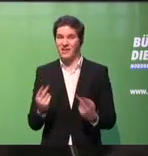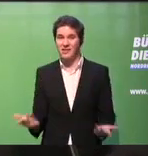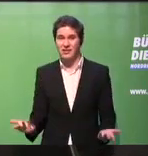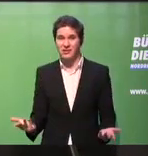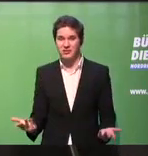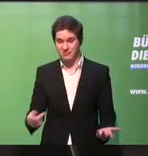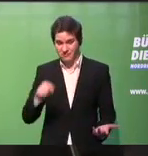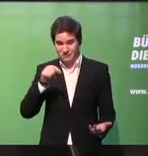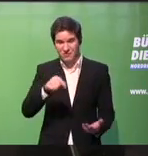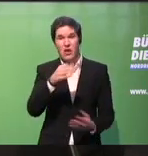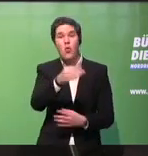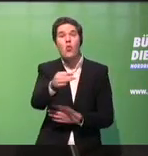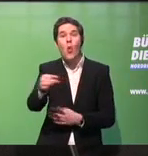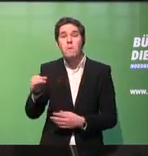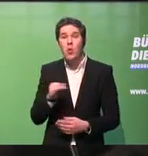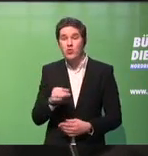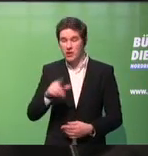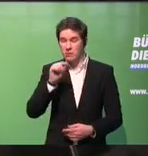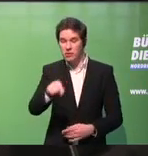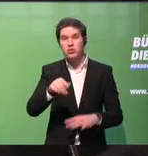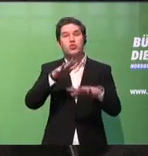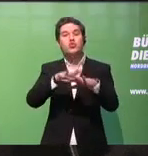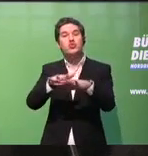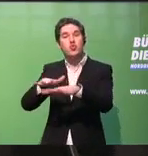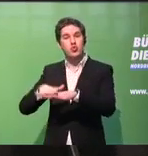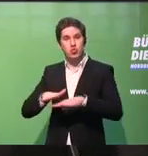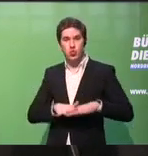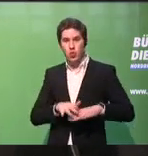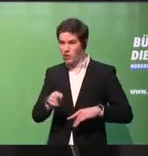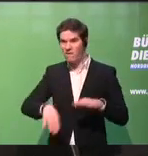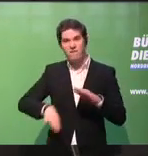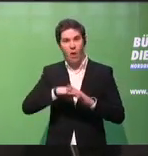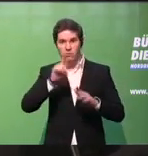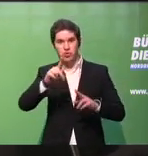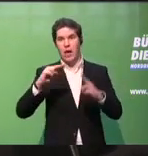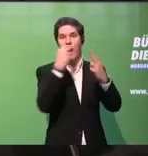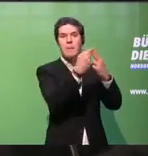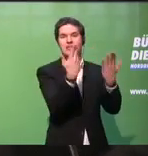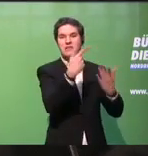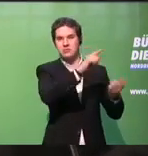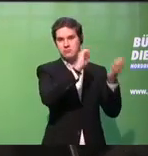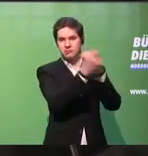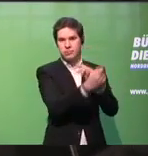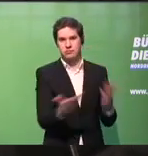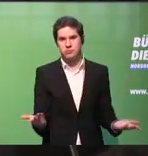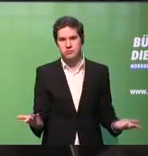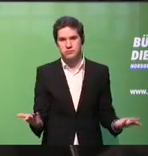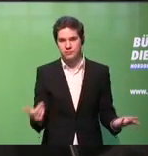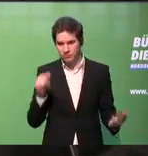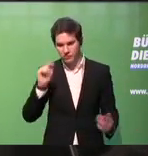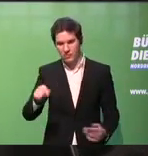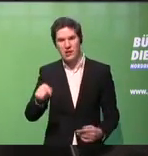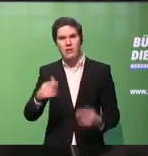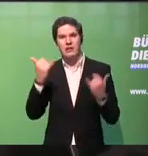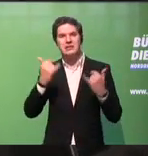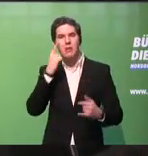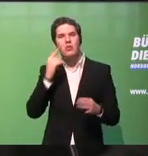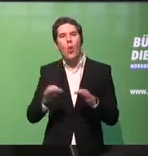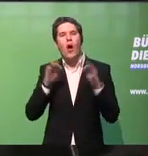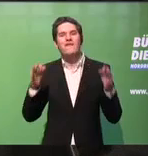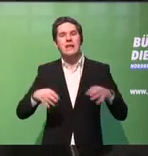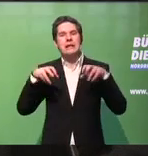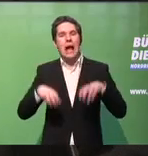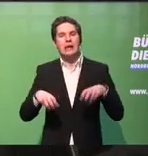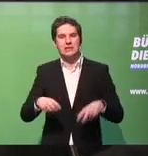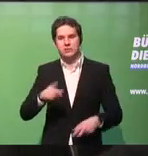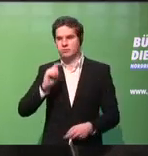Regionen müssen sich Strukturen und Verhalten direkt an den Wandel anpassen. Hier werden bei leeren öffentlichen Kassen die Kraftquellen,